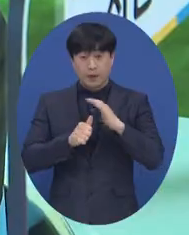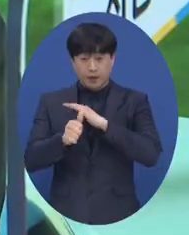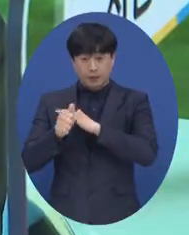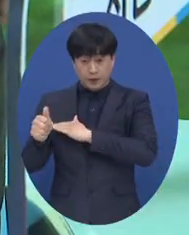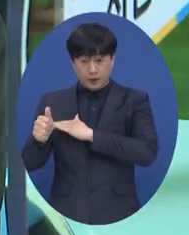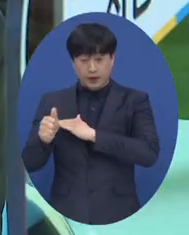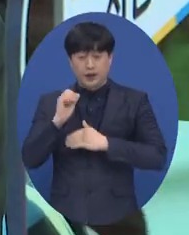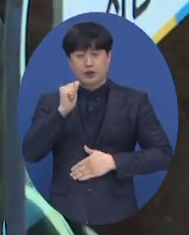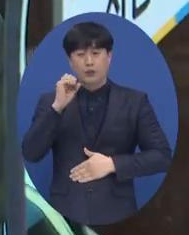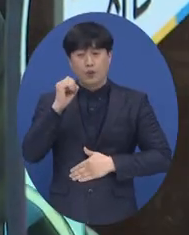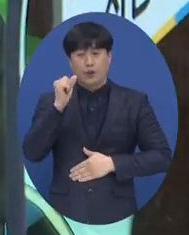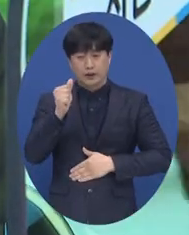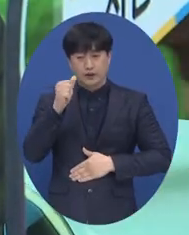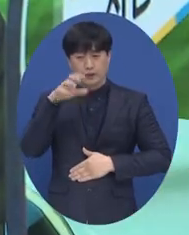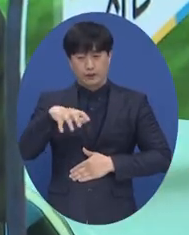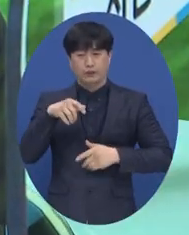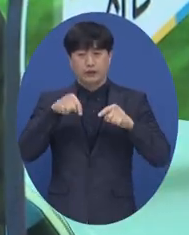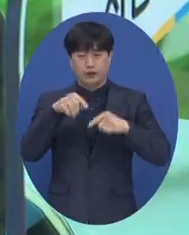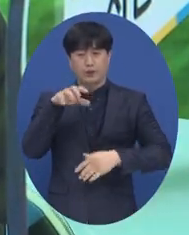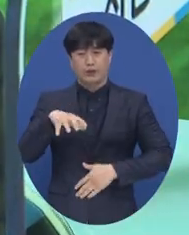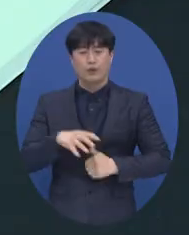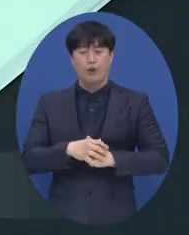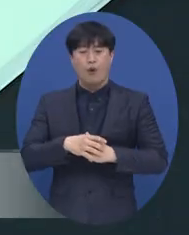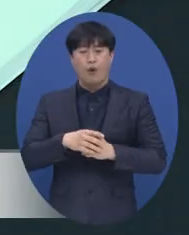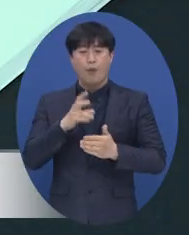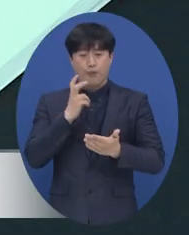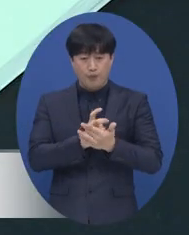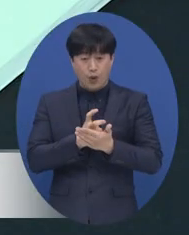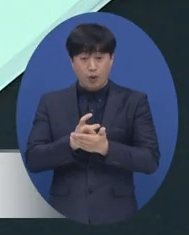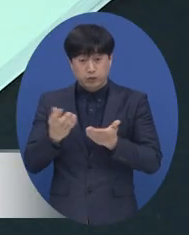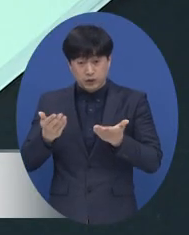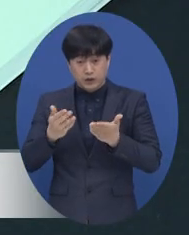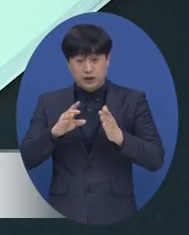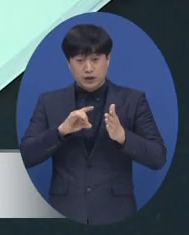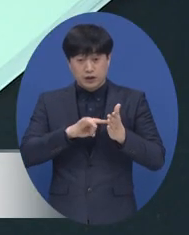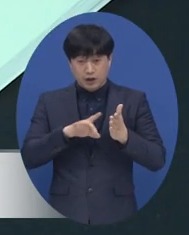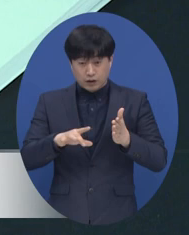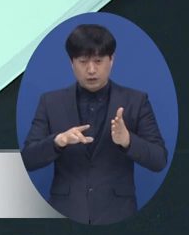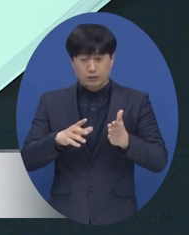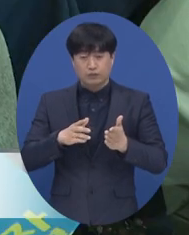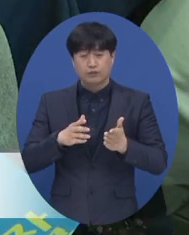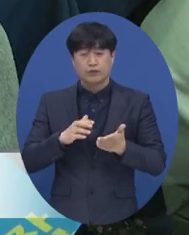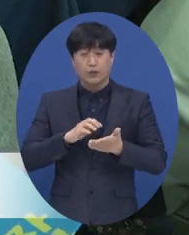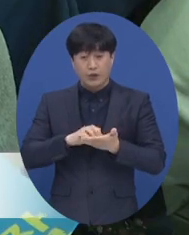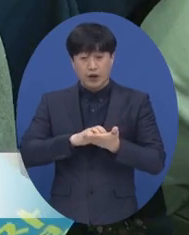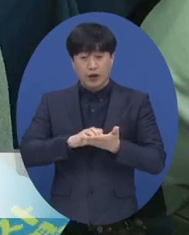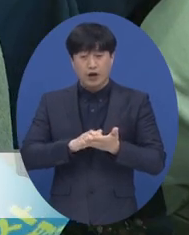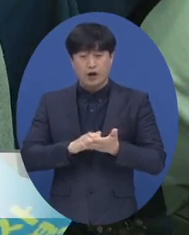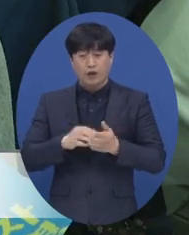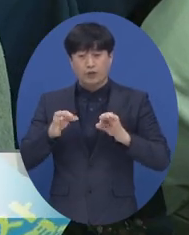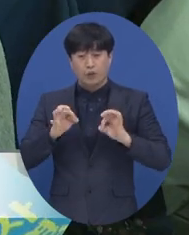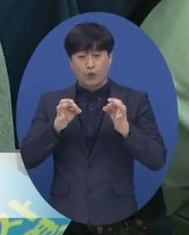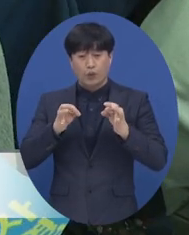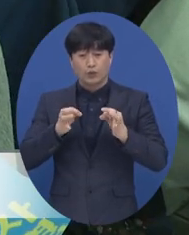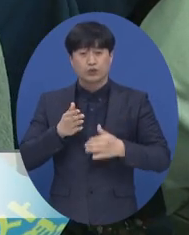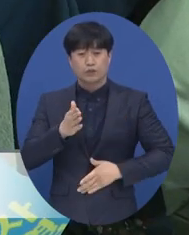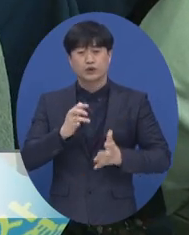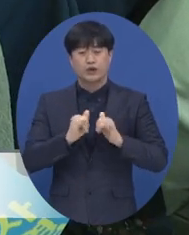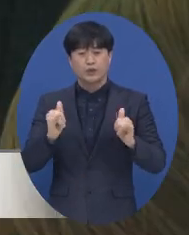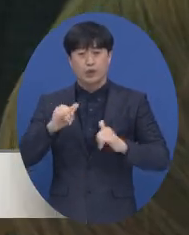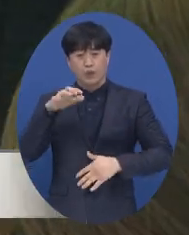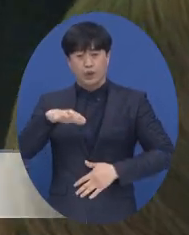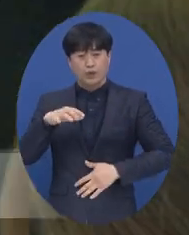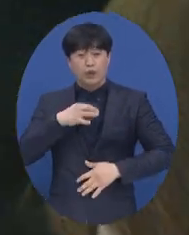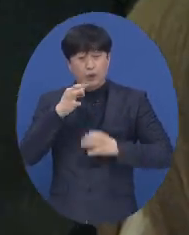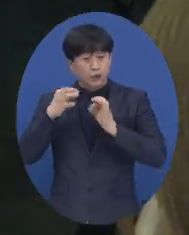자영업자를 찾아가는 SOS 현장 상담소. 법무와 노무, 세무, 회계, 그리고 금융 분야 전문가들이